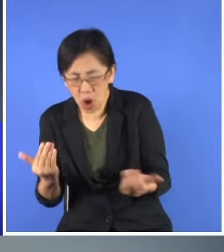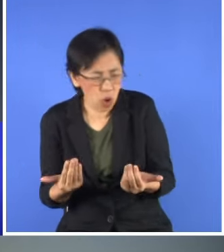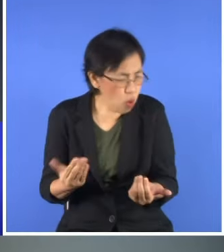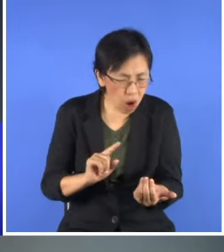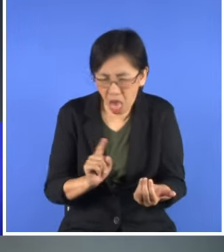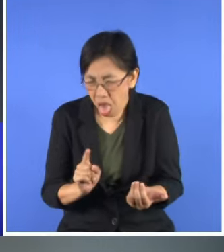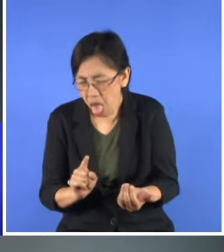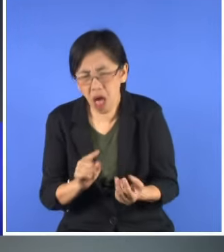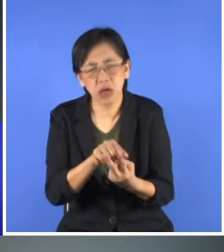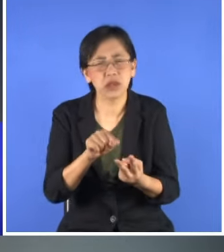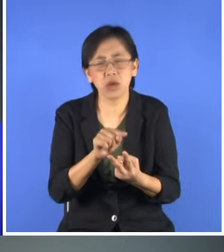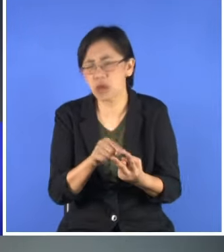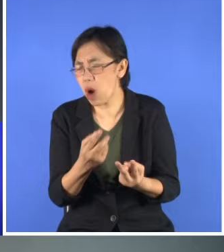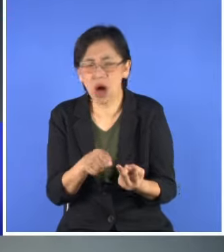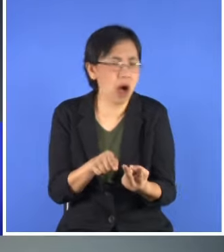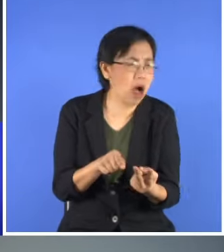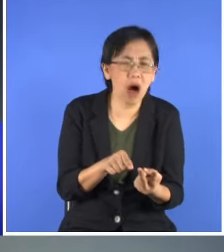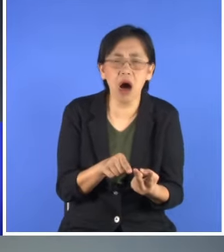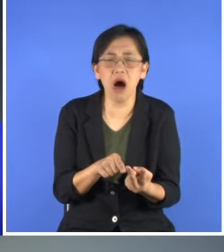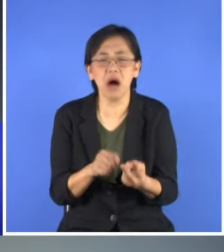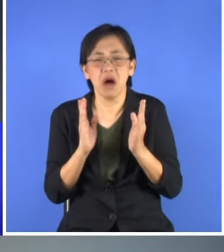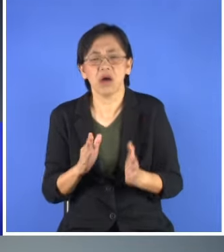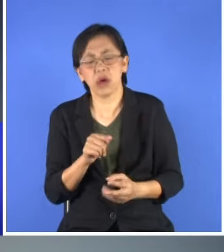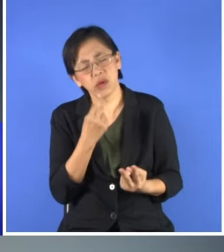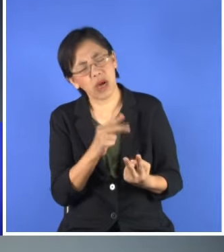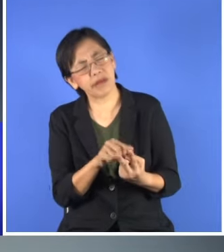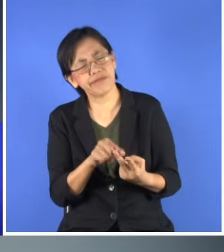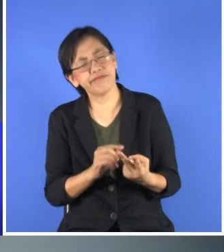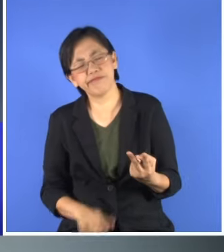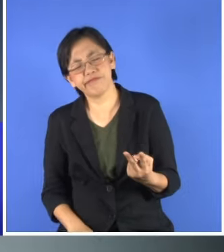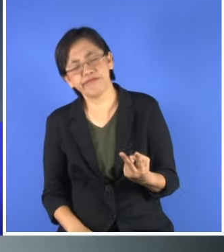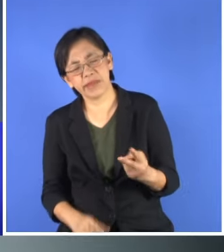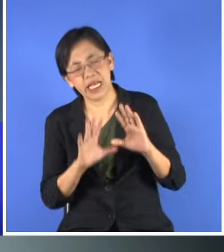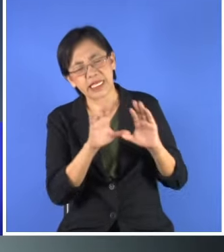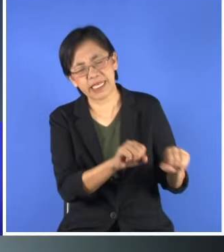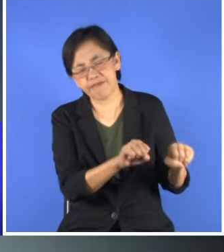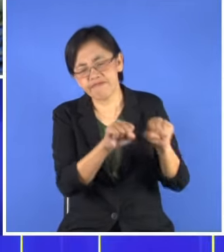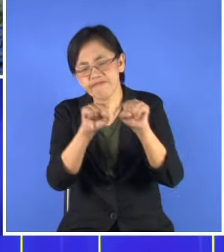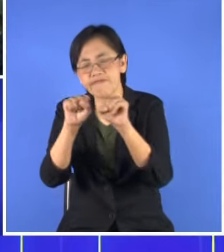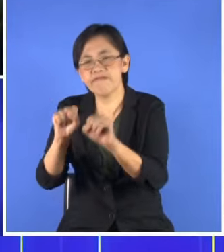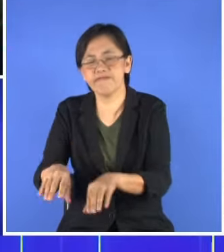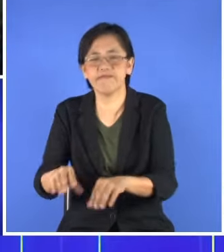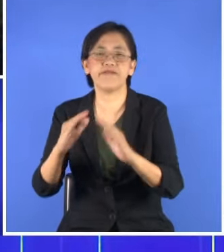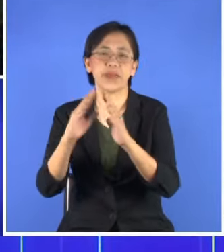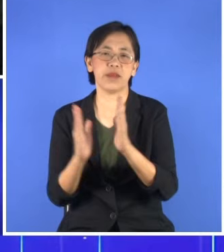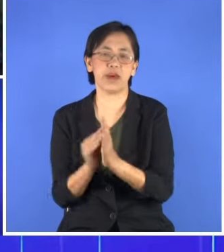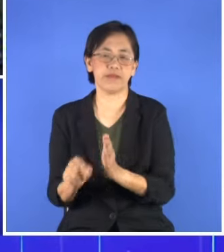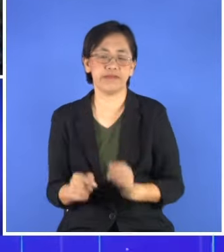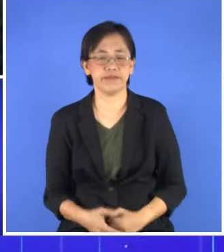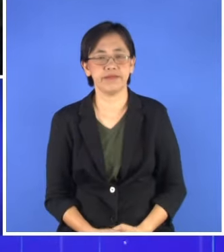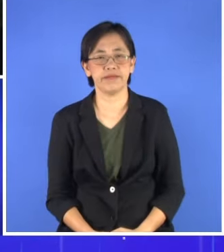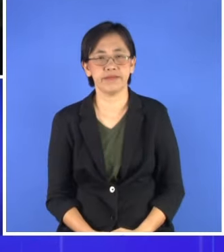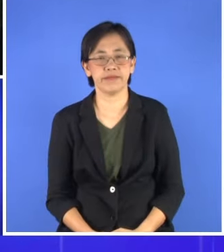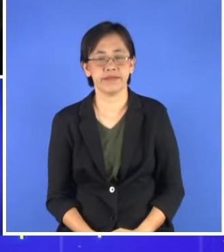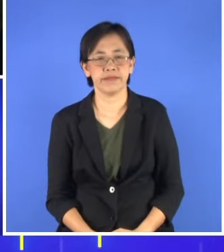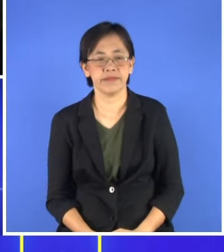ลูกหมีไว้นี้ 2ตัวโนะครับไอ้คนที่ล่ามั้งก็คงจะไปจับลูกหมีมาเอามาปล่อยไว้ในวัดว่าอย่างงั้นเอออ